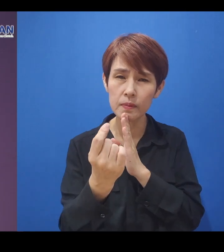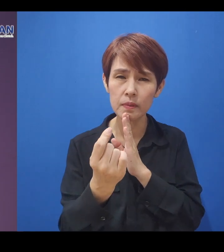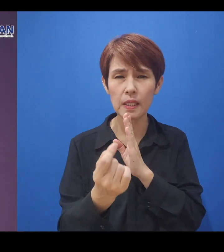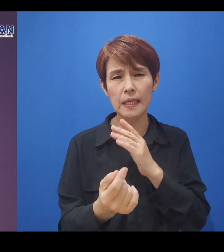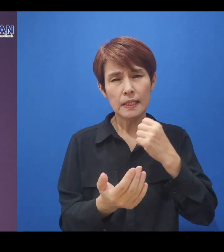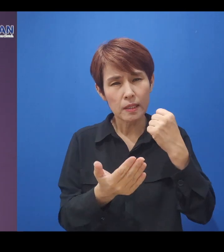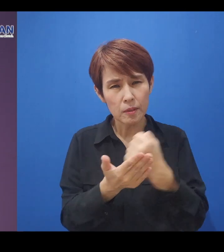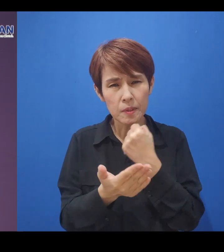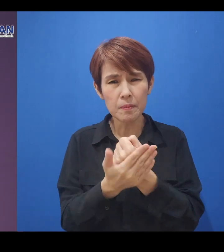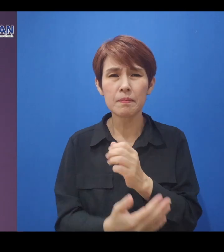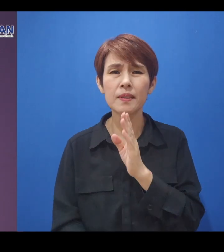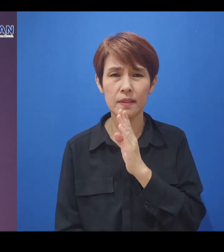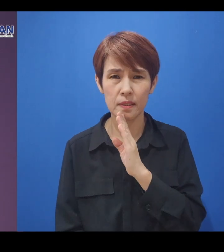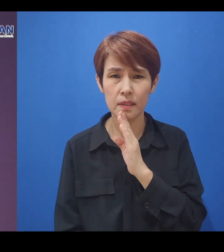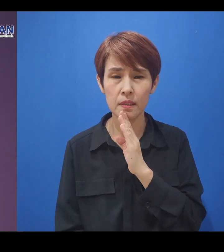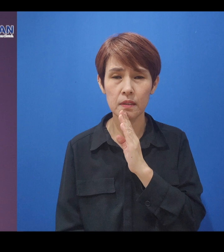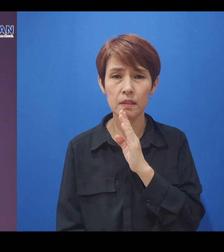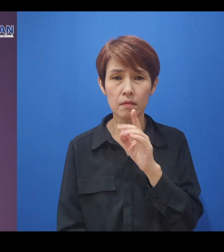서운해요? 안 서운해요?